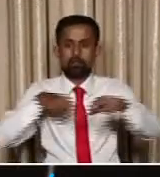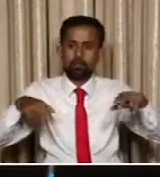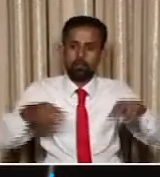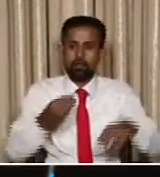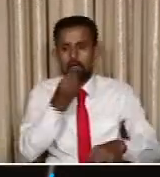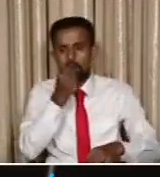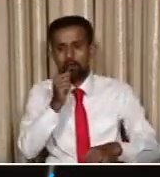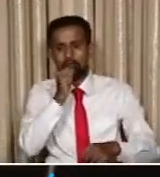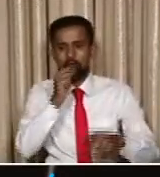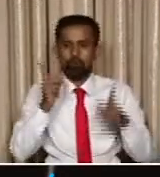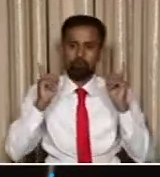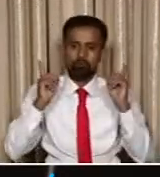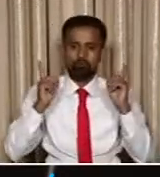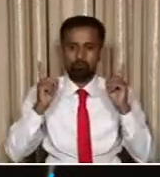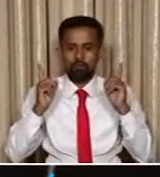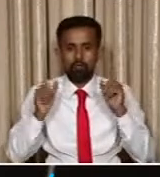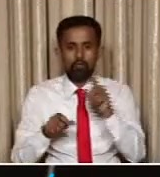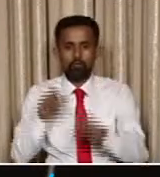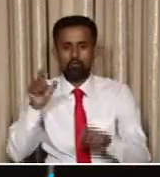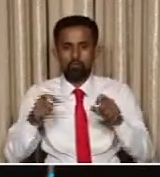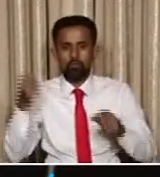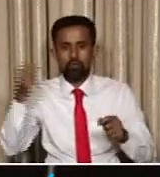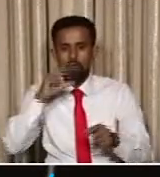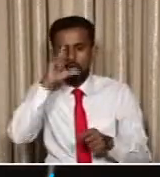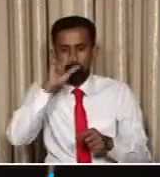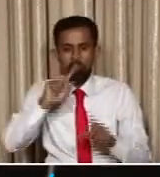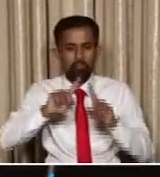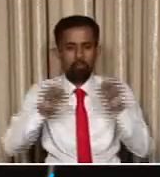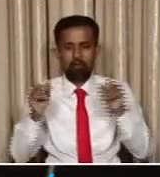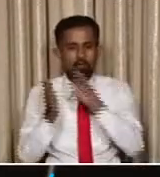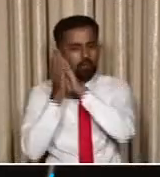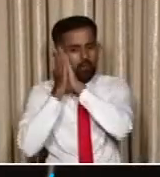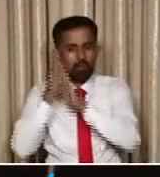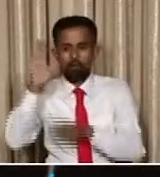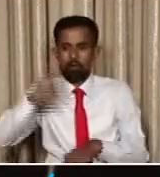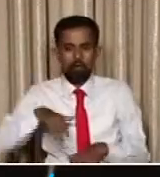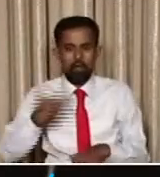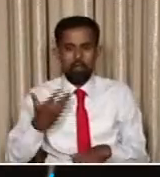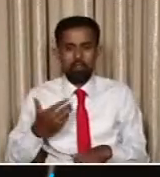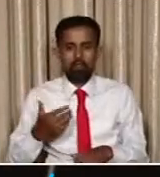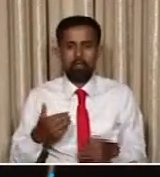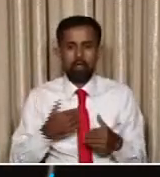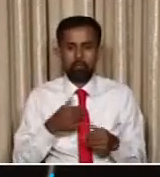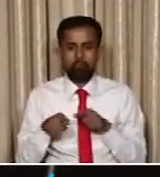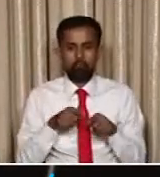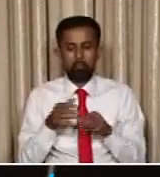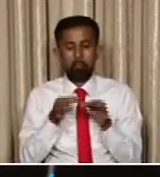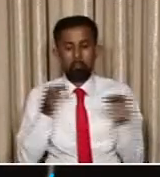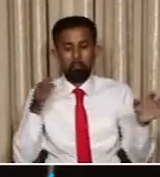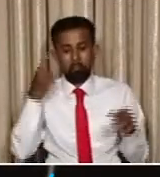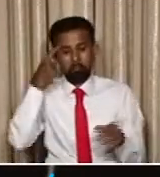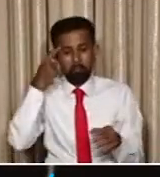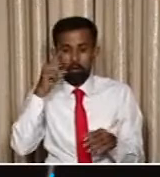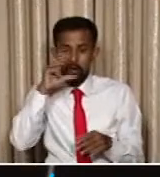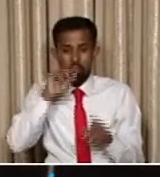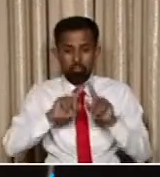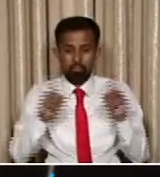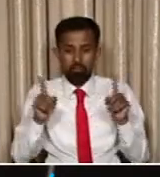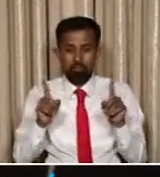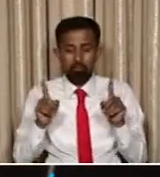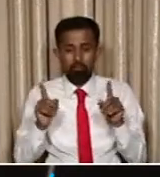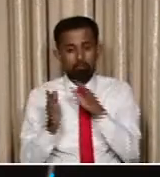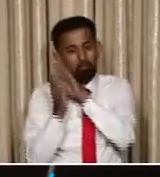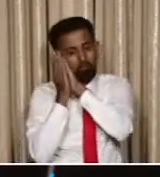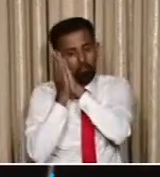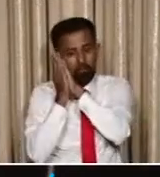බොන්න විනෝද වෙන්න මිනිස්සු වෙන්නේ රැයට 10ට නිදියන්න නෙමෙයි අපි වගේ ගෝත්‍රික මානසිකත්වයක් තියෙනවා නම් රැය 10 කියන්නේ ගොරවන වේලාව